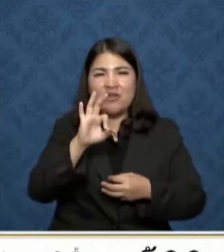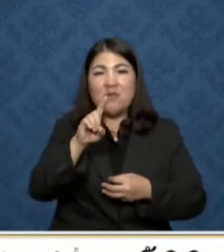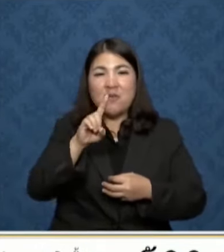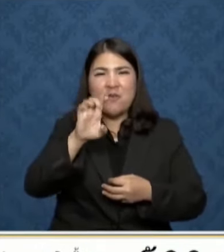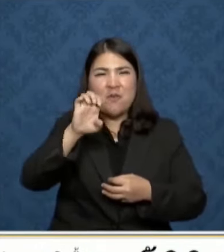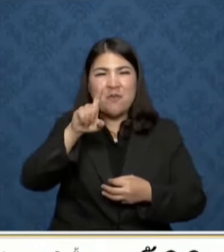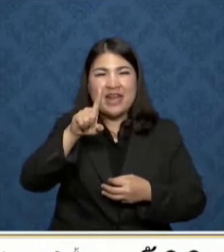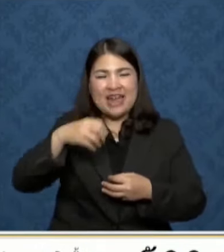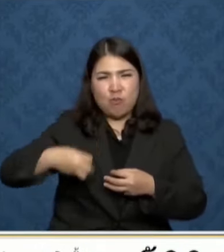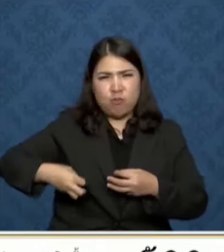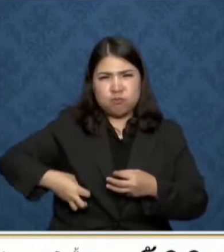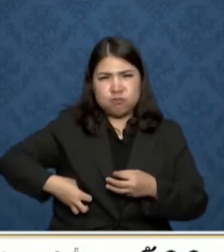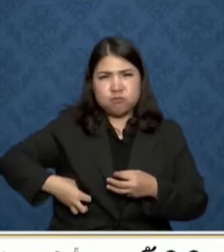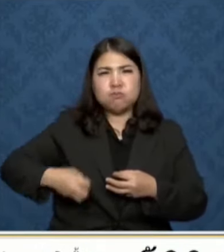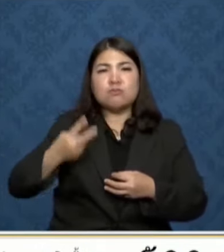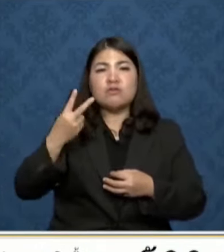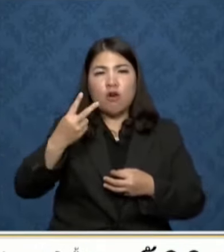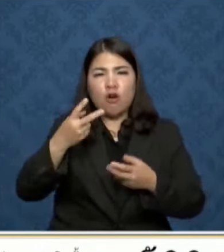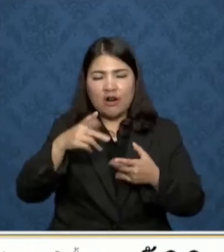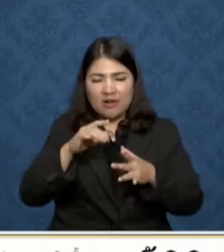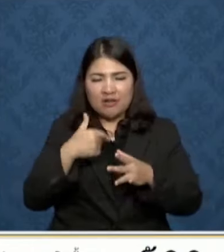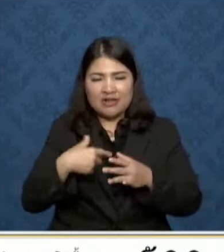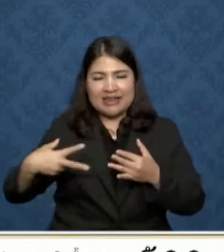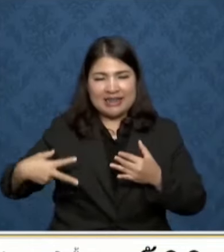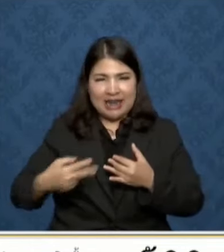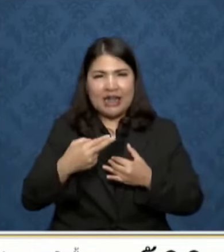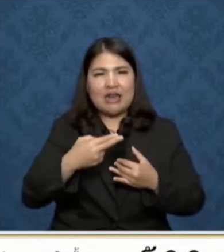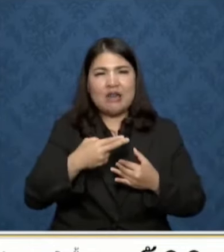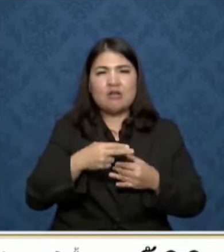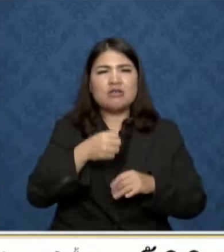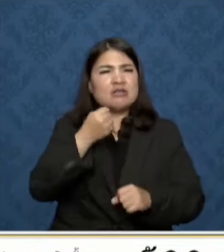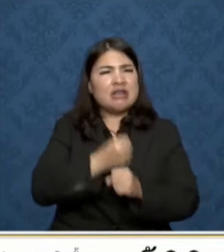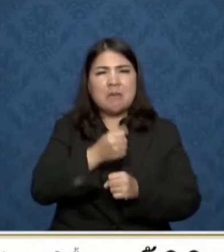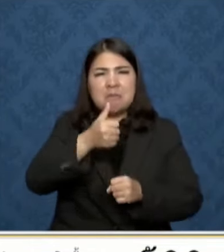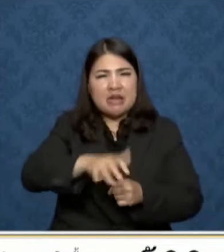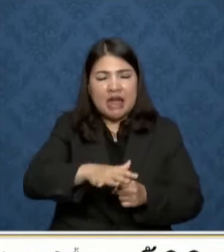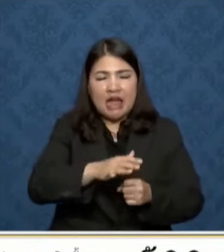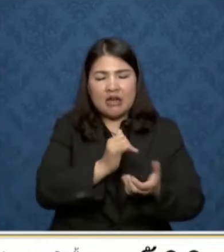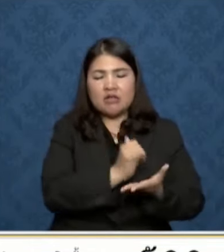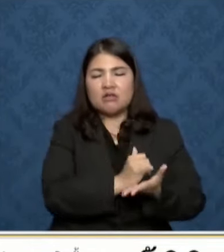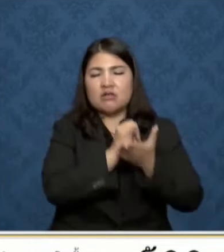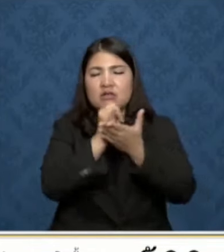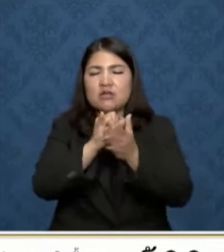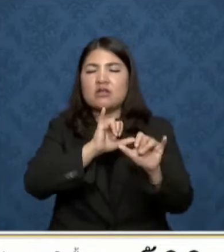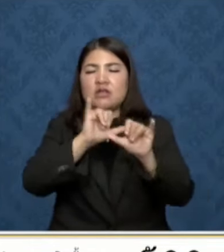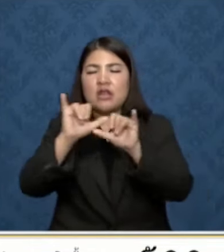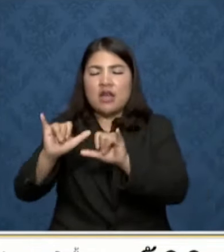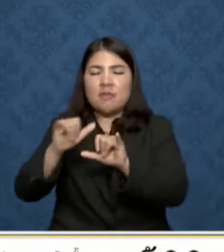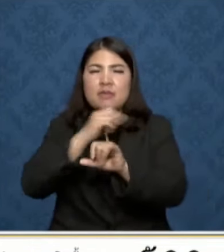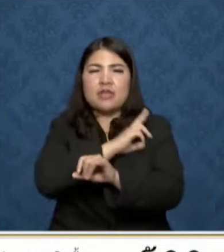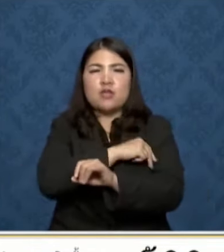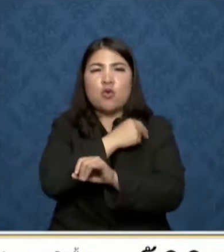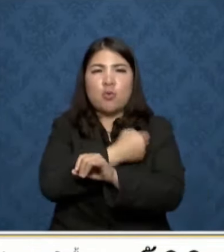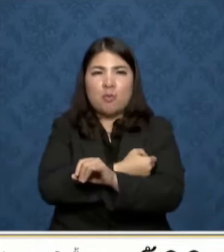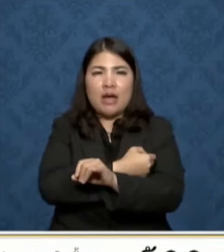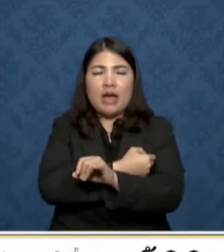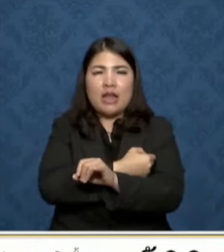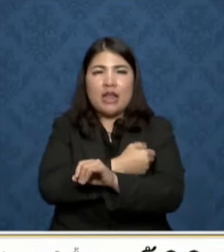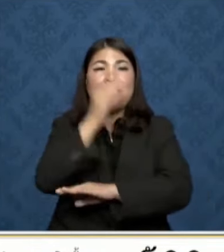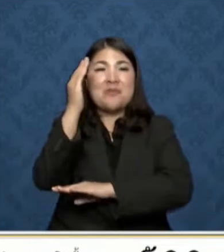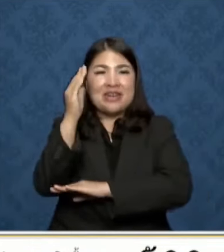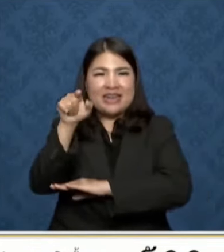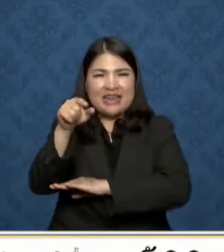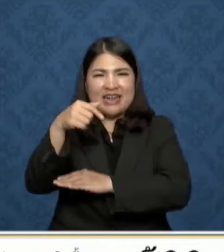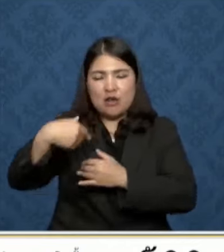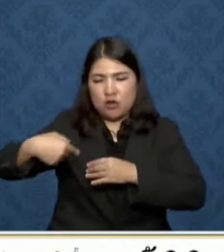ที่ตับปุ๊บ กทำไม่ได้เลยส่งไปที่ รีเฟอรที่โรงบารรวิธีเปิดพา้วเจอ แล้วก็ดเรนท่อเอาไ